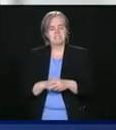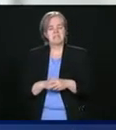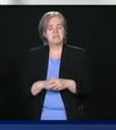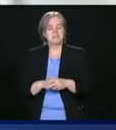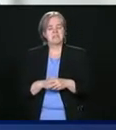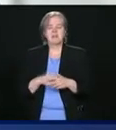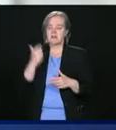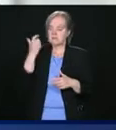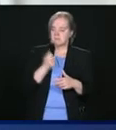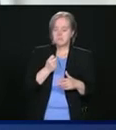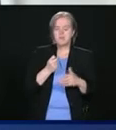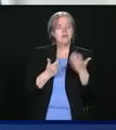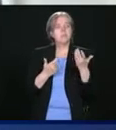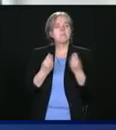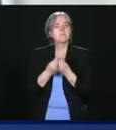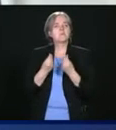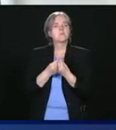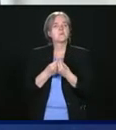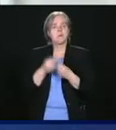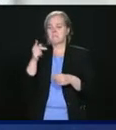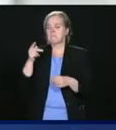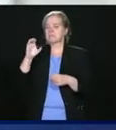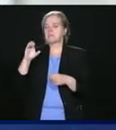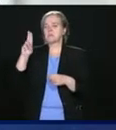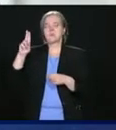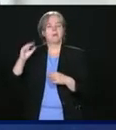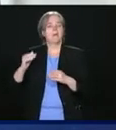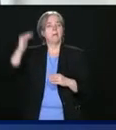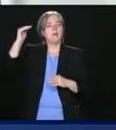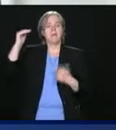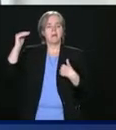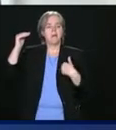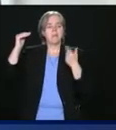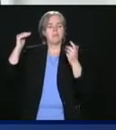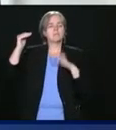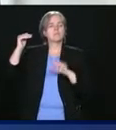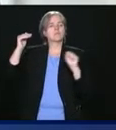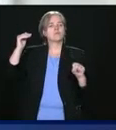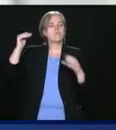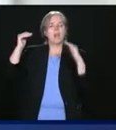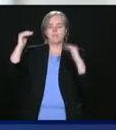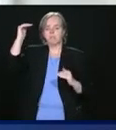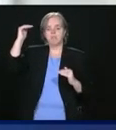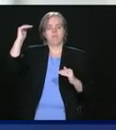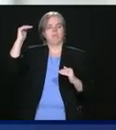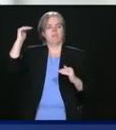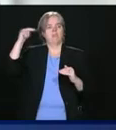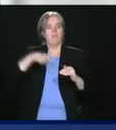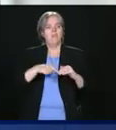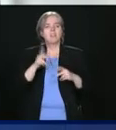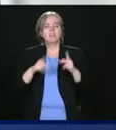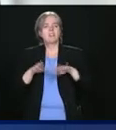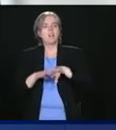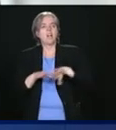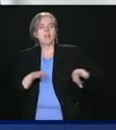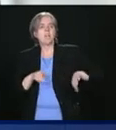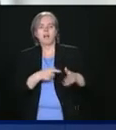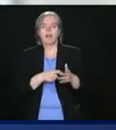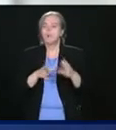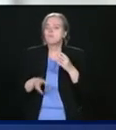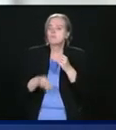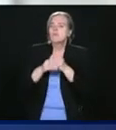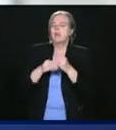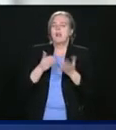l'assistance sociale vivent actuellement avec des revenus moindres que la prestation canadienne d'urgence. Certaines personnes